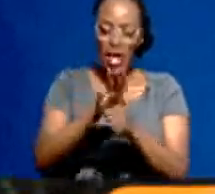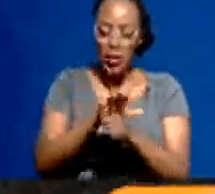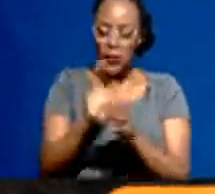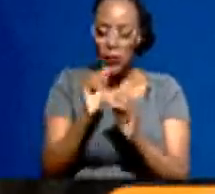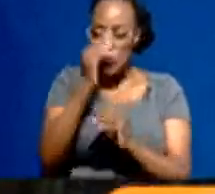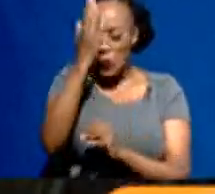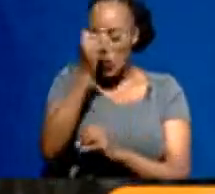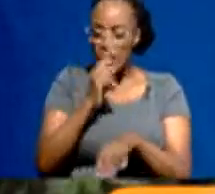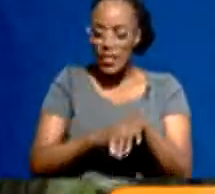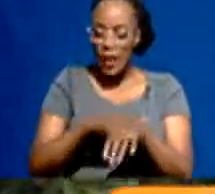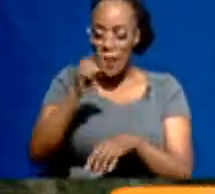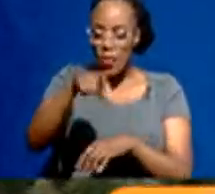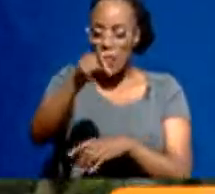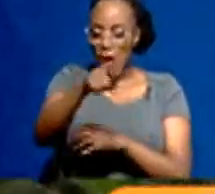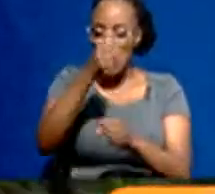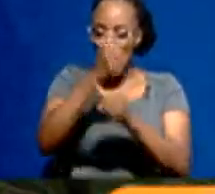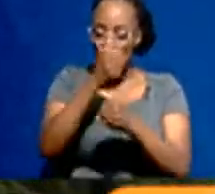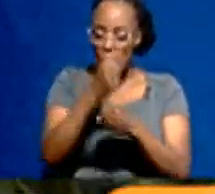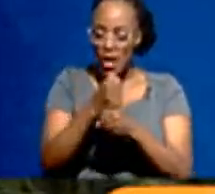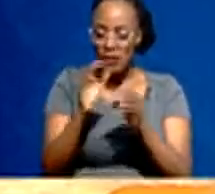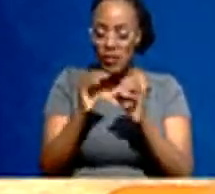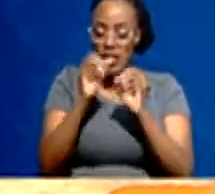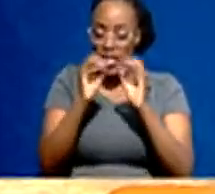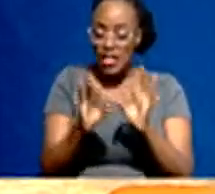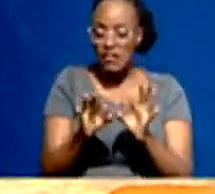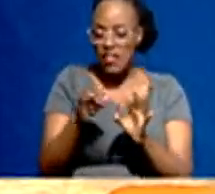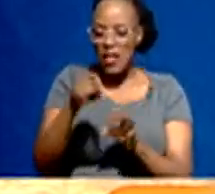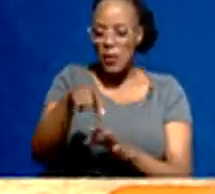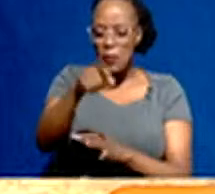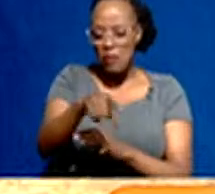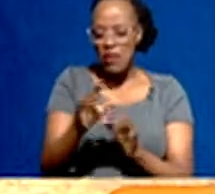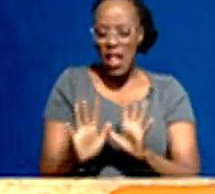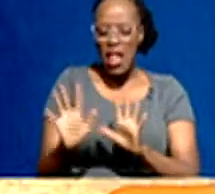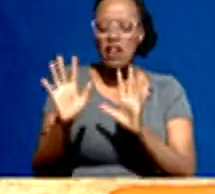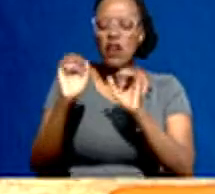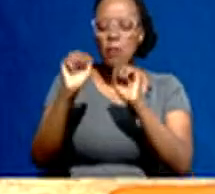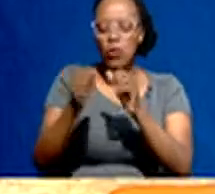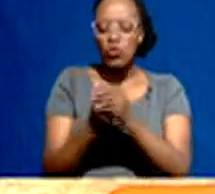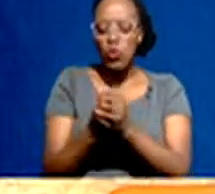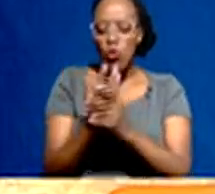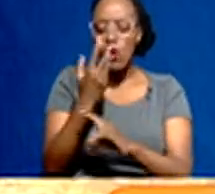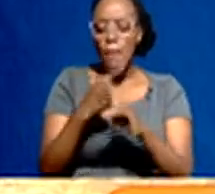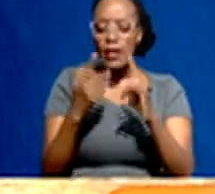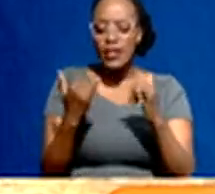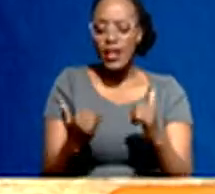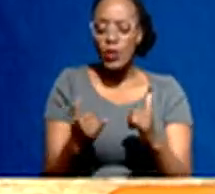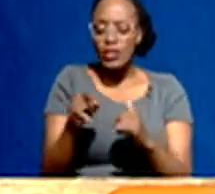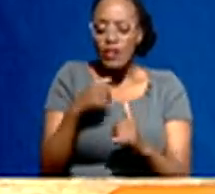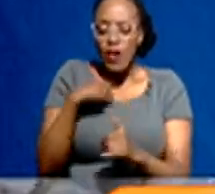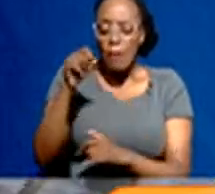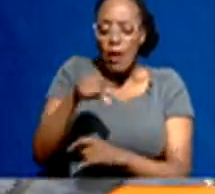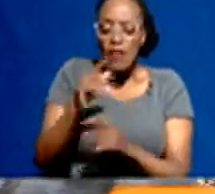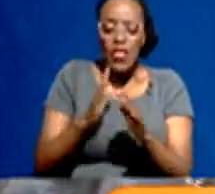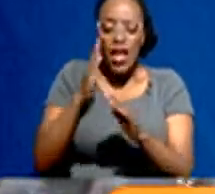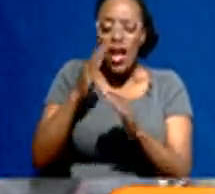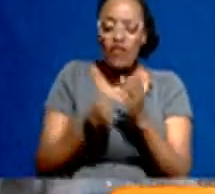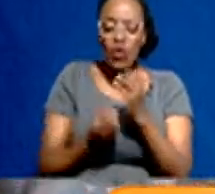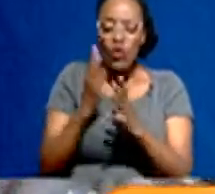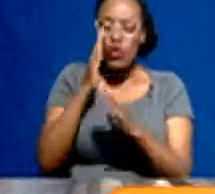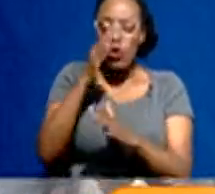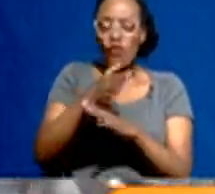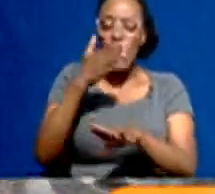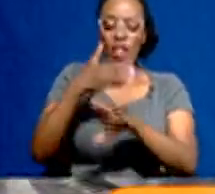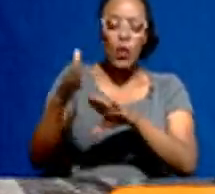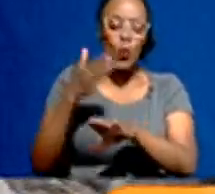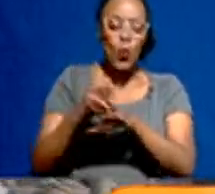mass planting does not work. If these seeds were left maybe in nature, they would have grown. But now that they are in nurseries and they are overgrown, this is just a